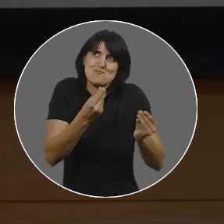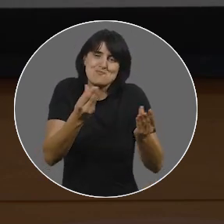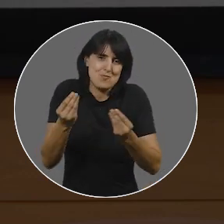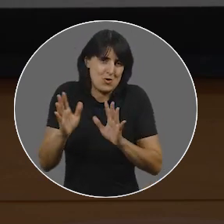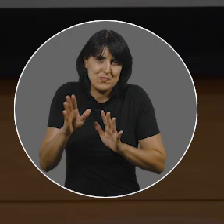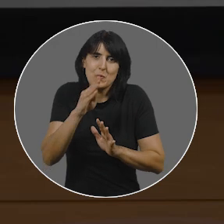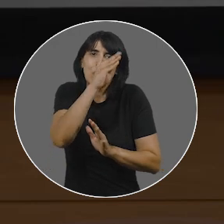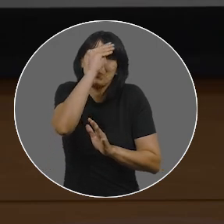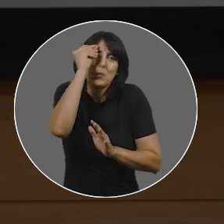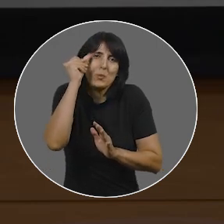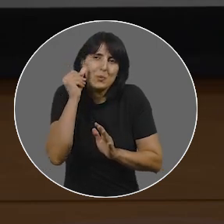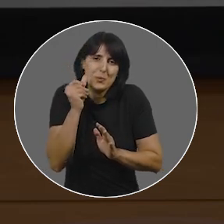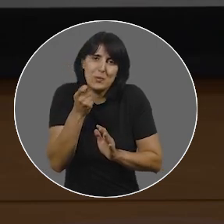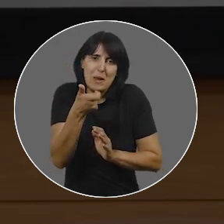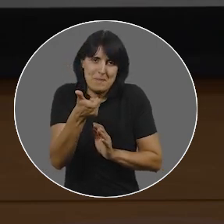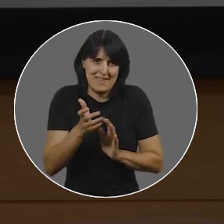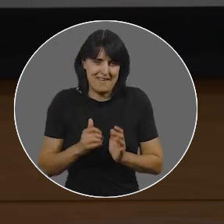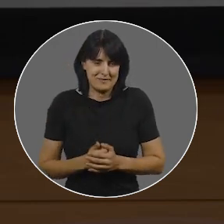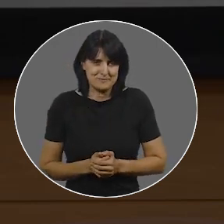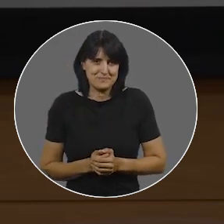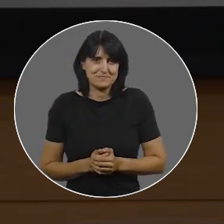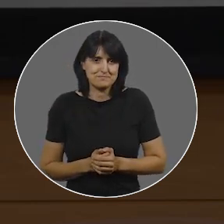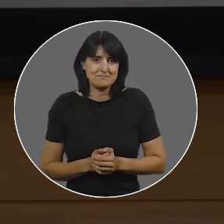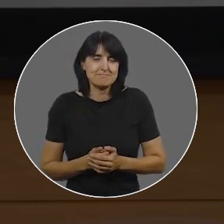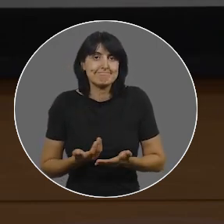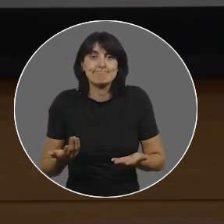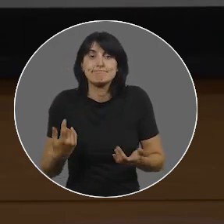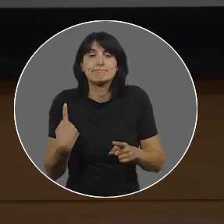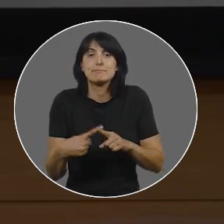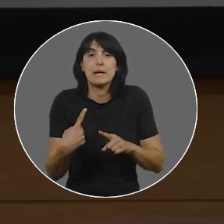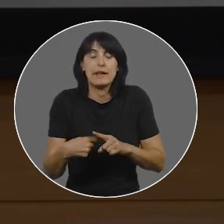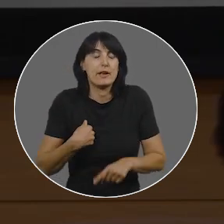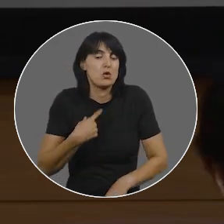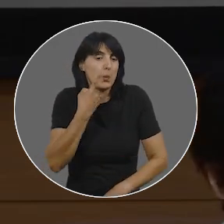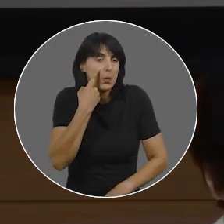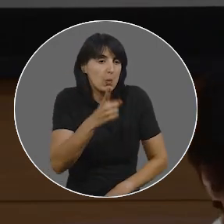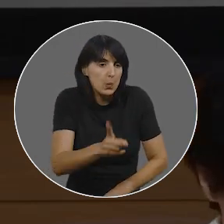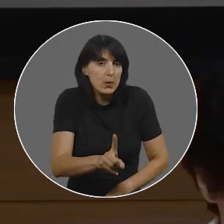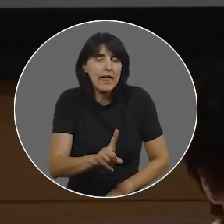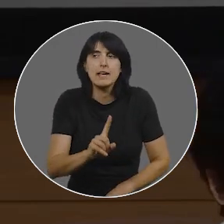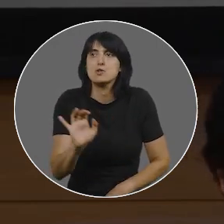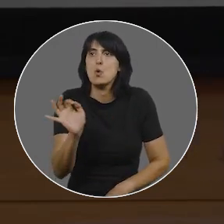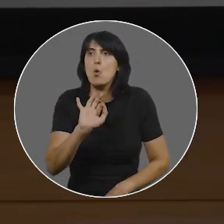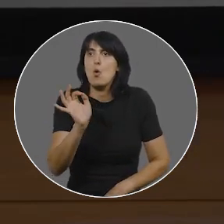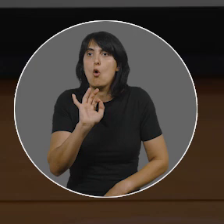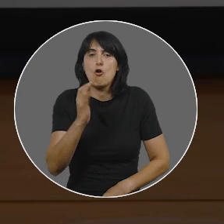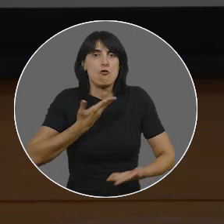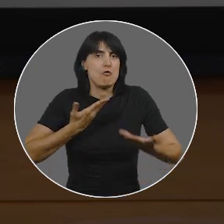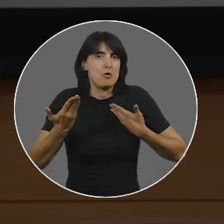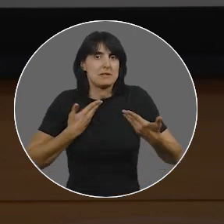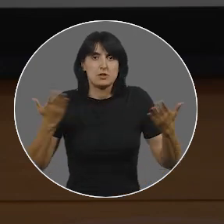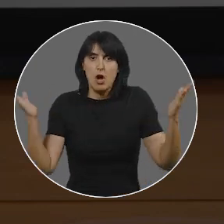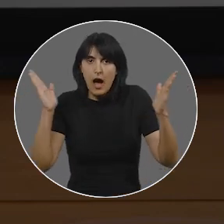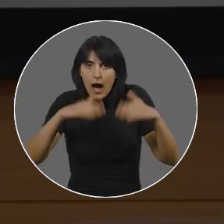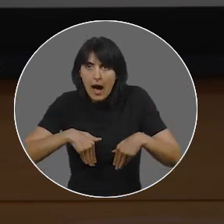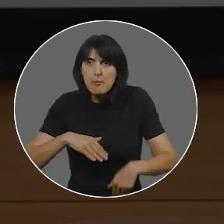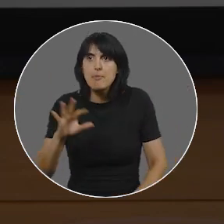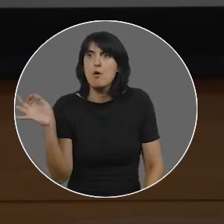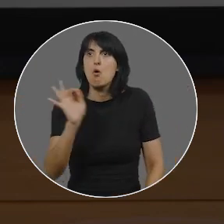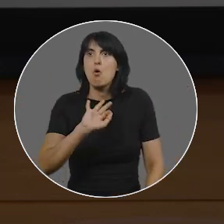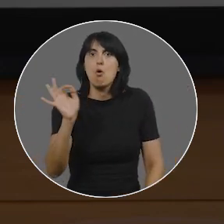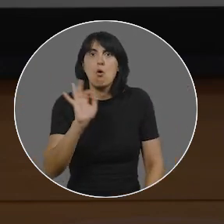no... s'obliden una miqueta. Què passa? Ja sigui per desconeixement, ja sigui perquè manca de